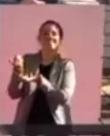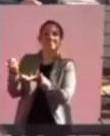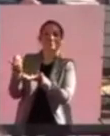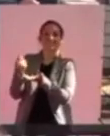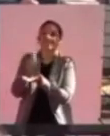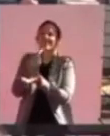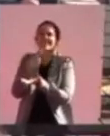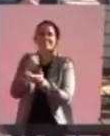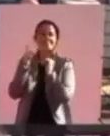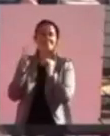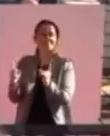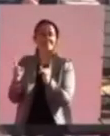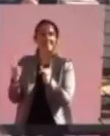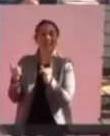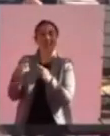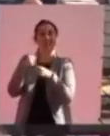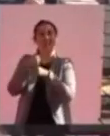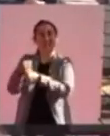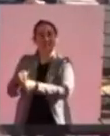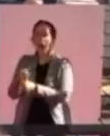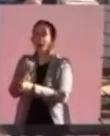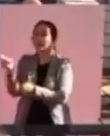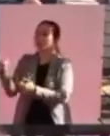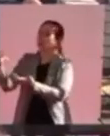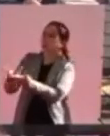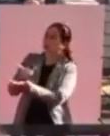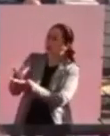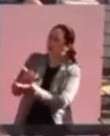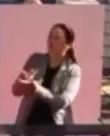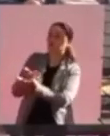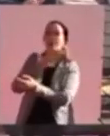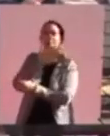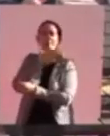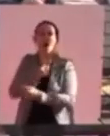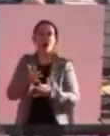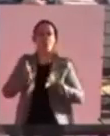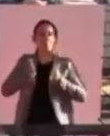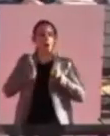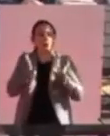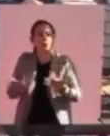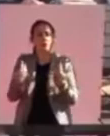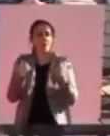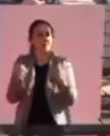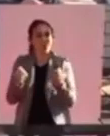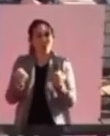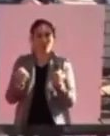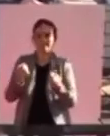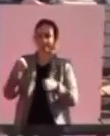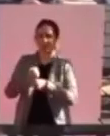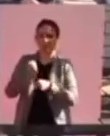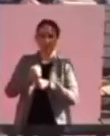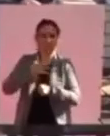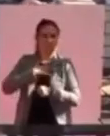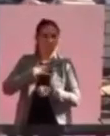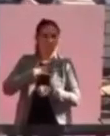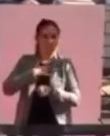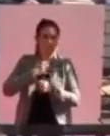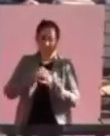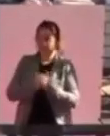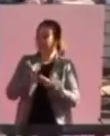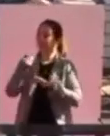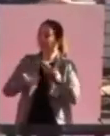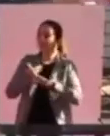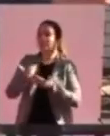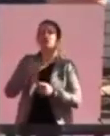una cosa spesso invisibile agli occhi dei più e ora andiamo avanti perchè c'è un'altra delegata che vuole